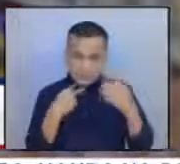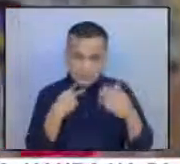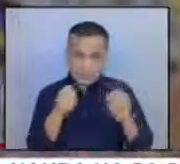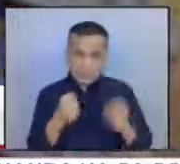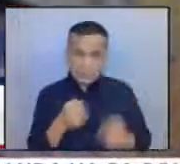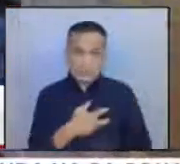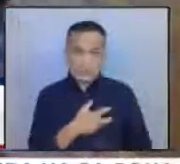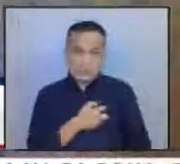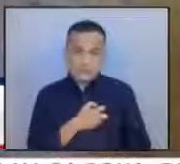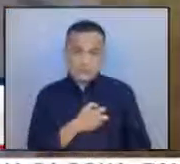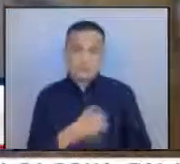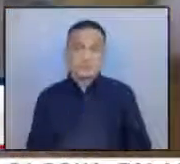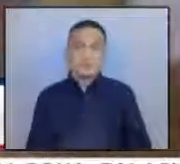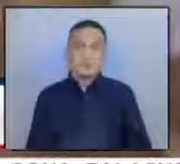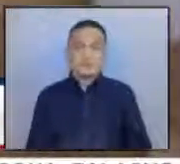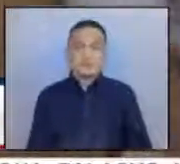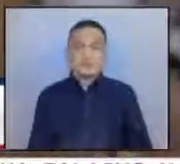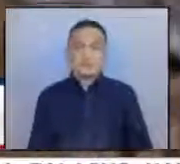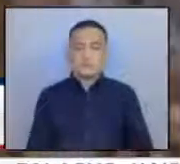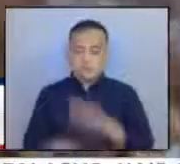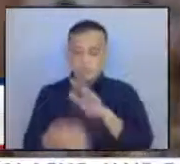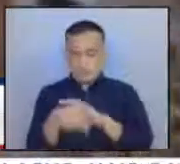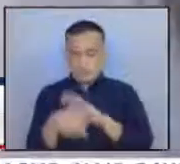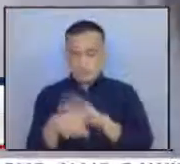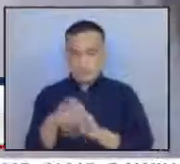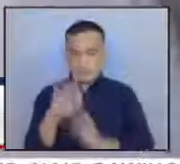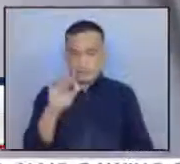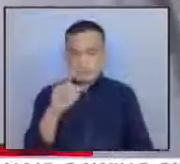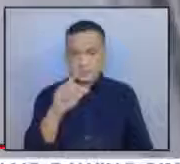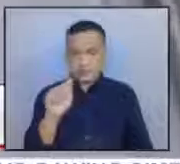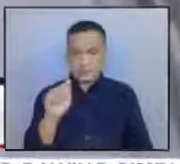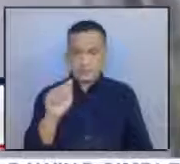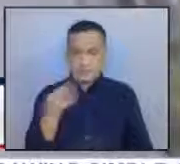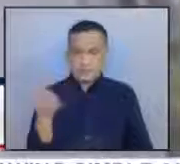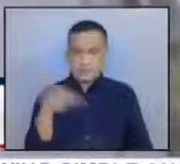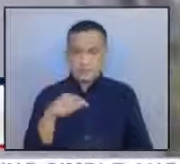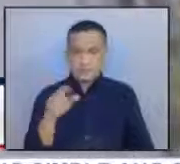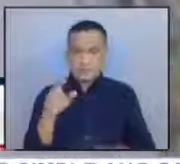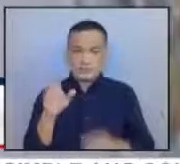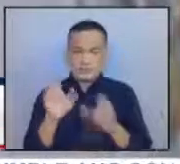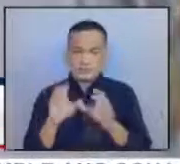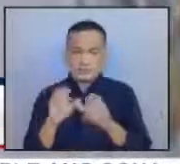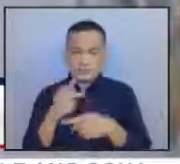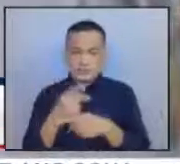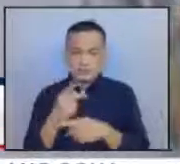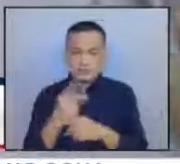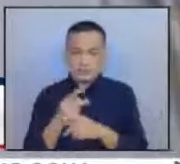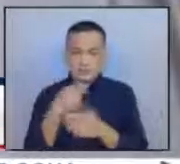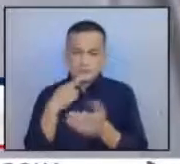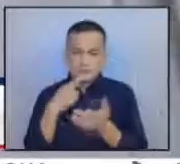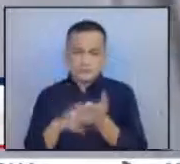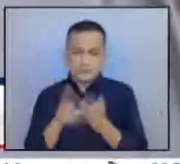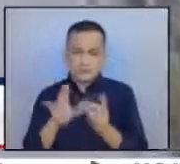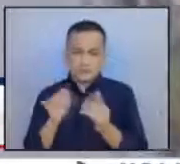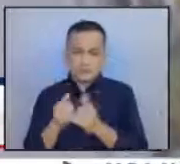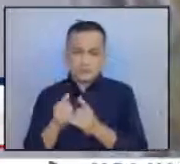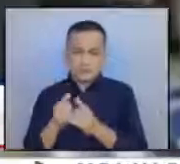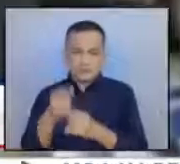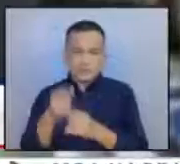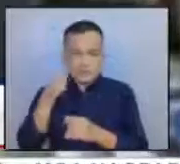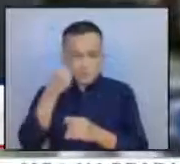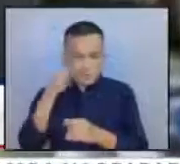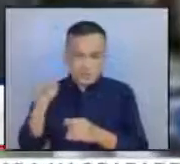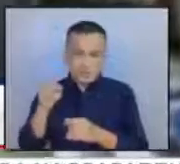puso. Babala ng FDA, kakanselahin nila ang Certificate of Product Registration ng kumpanyang lalabag sa Administrative Order